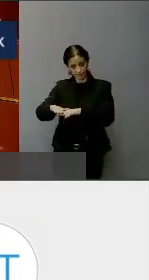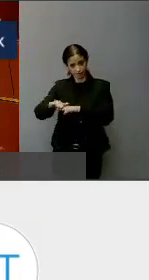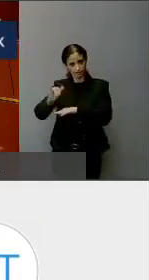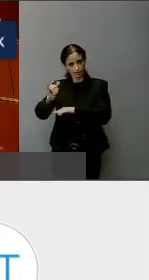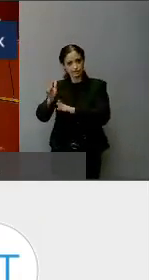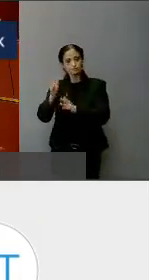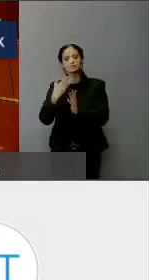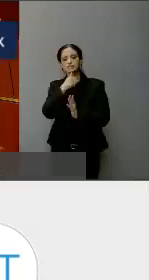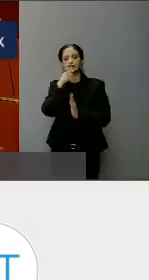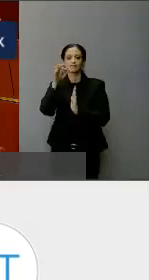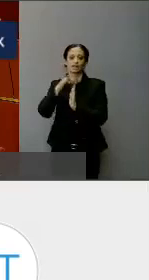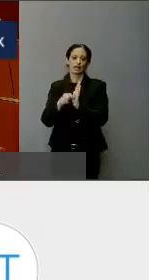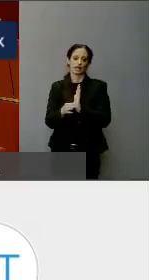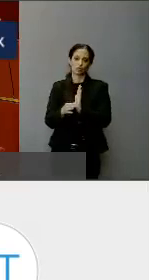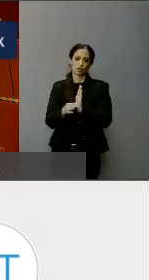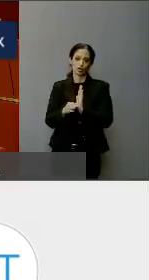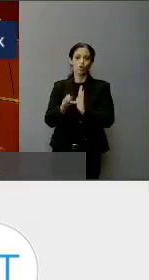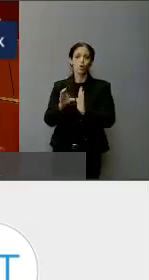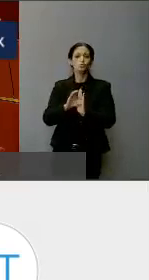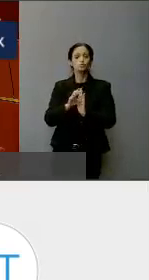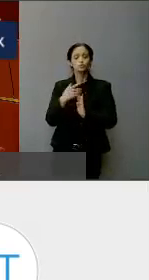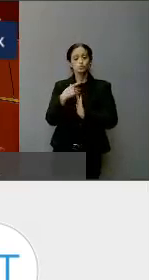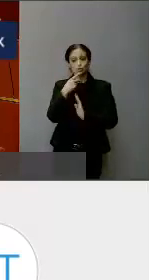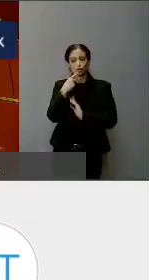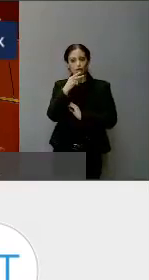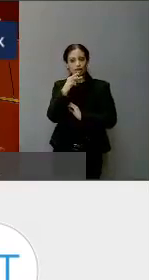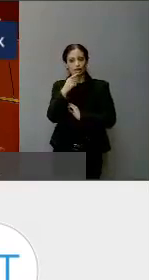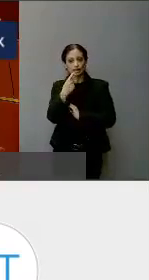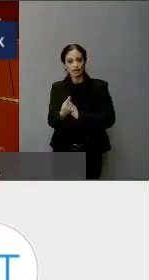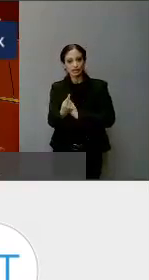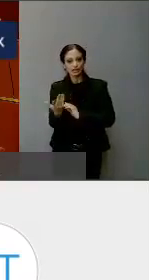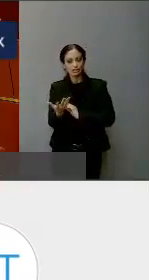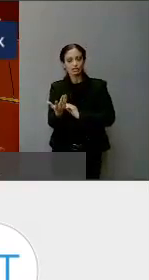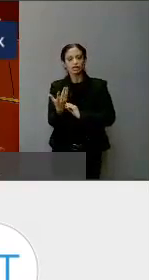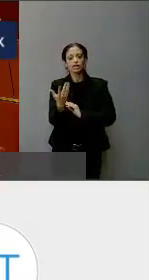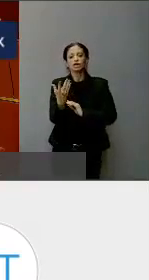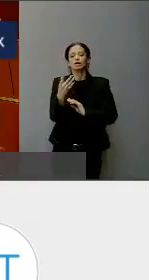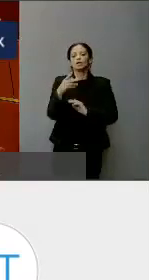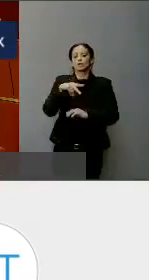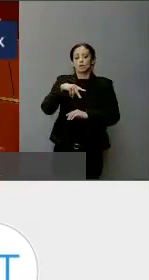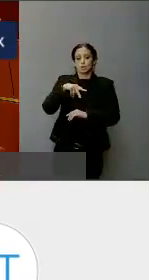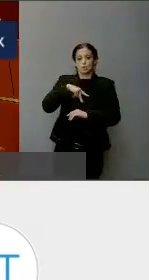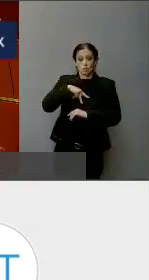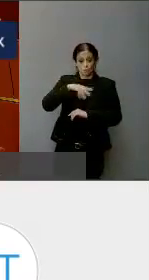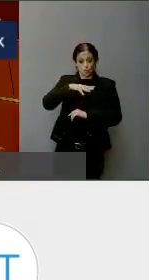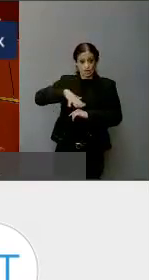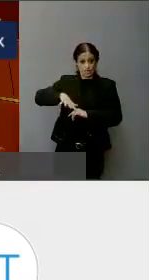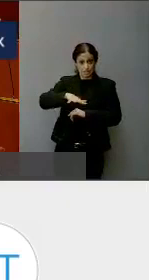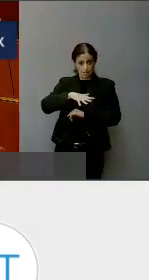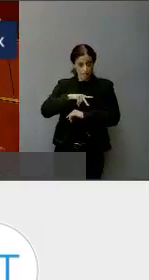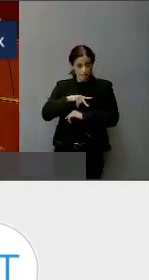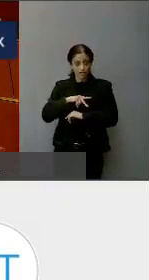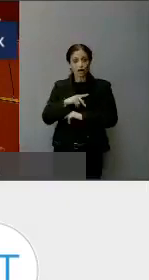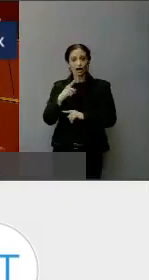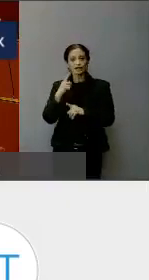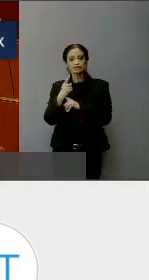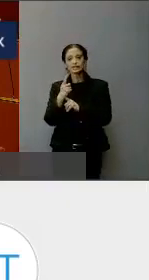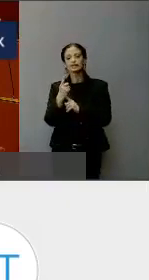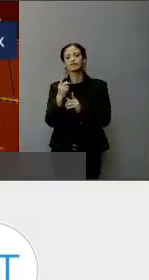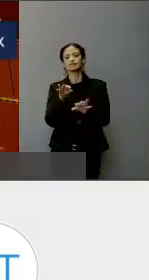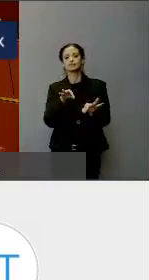ma dice anche alla costituzione la proprietà privata viene tutelata i miei limiti della funzione sociale qual è la funzione sociale è la funzione